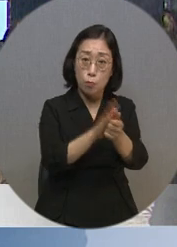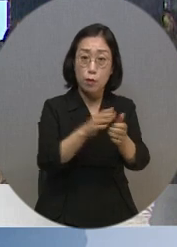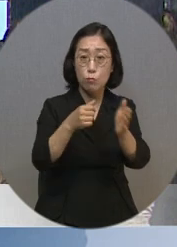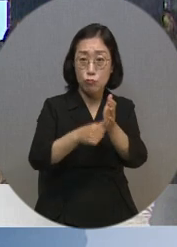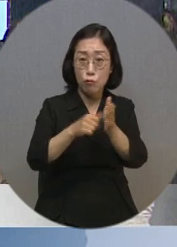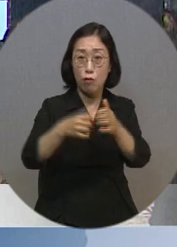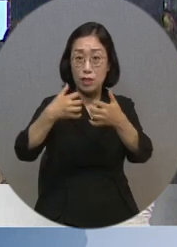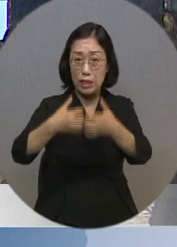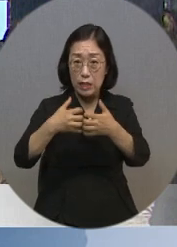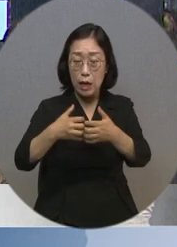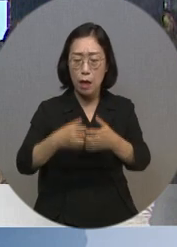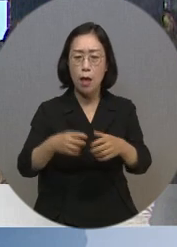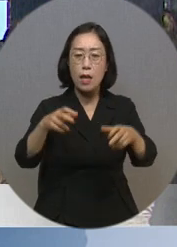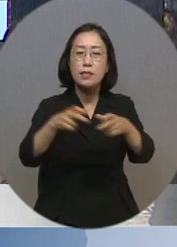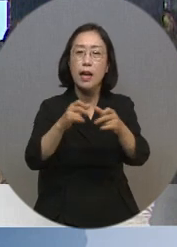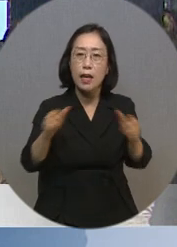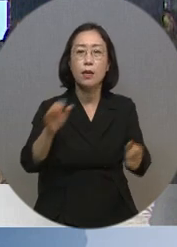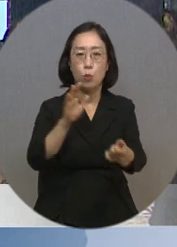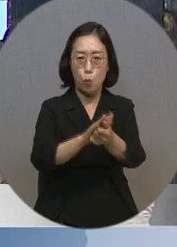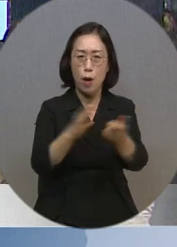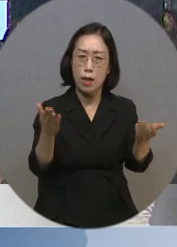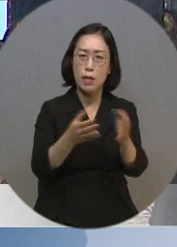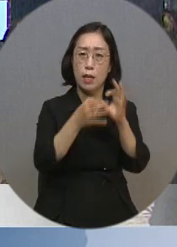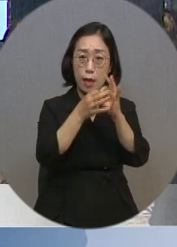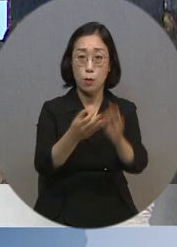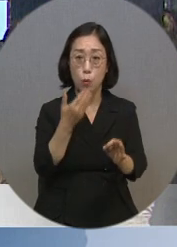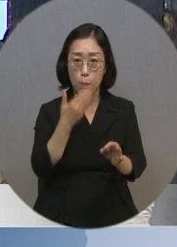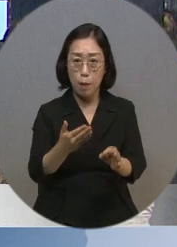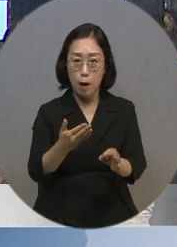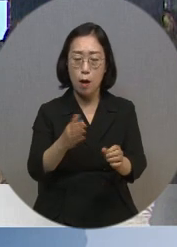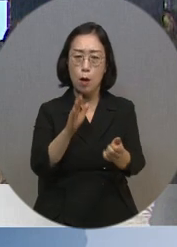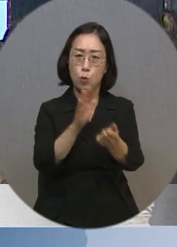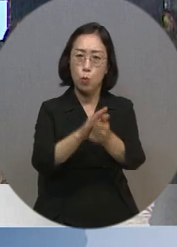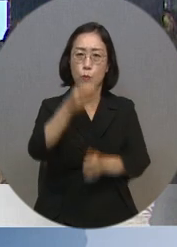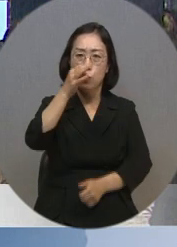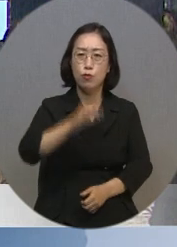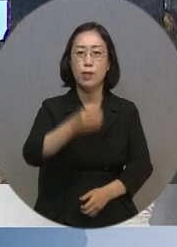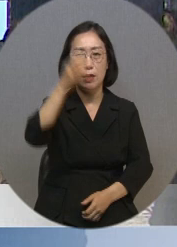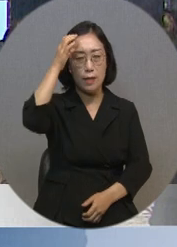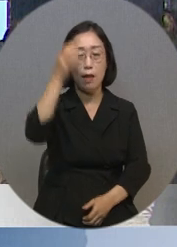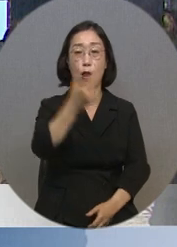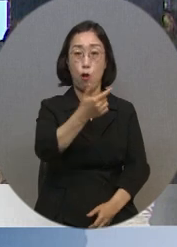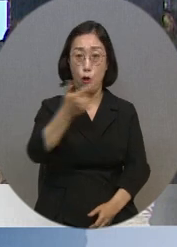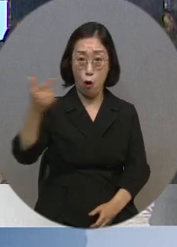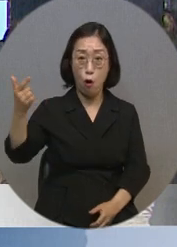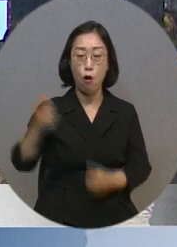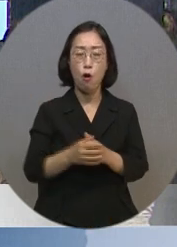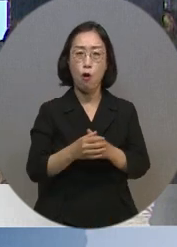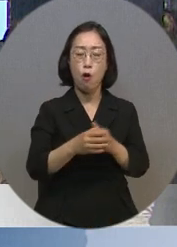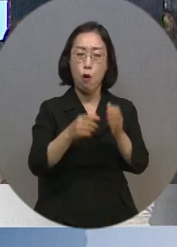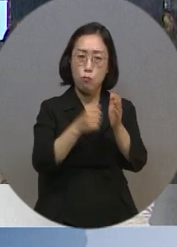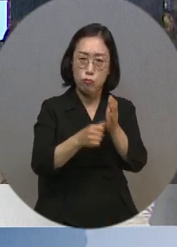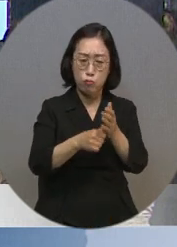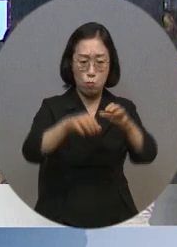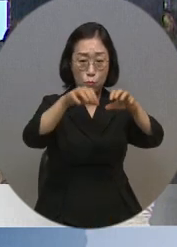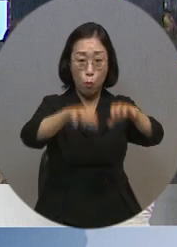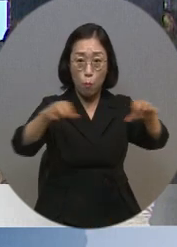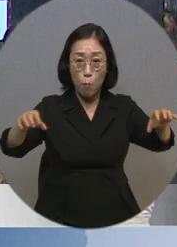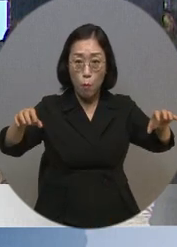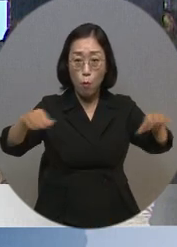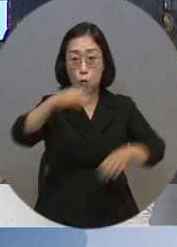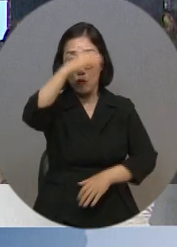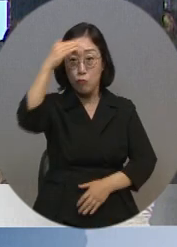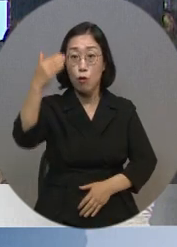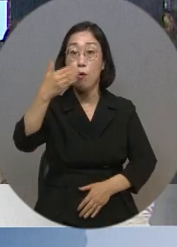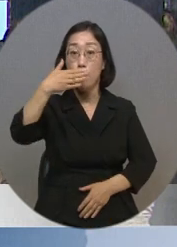근로자의 지속가능한 일자리 창출과 유지에 도움이 될 것으로 기대됩니다. 다양한 보조기기를 한눈에 볼 수 있는 현장